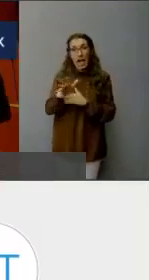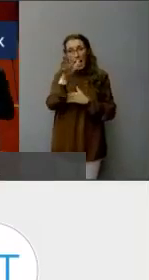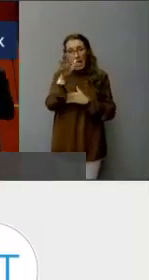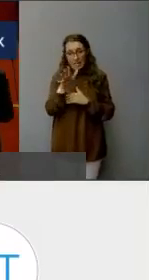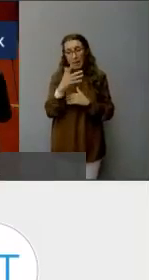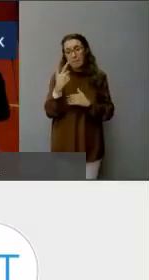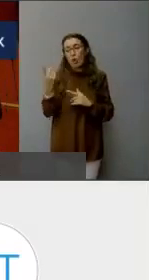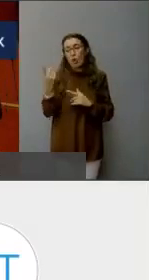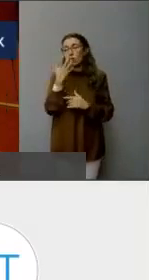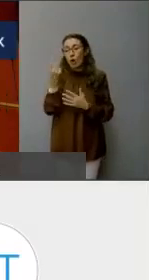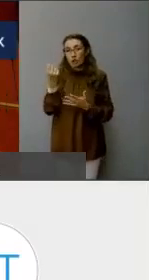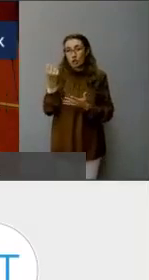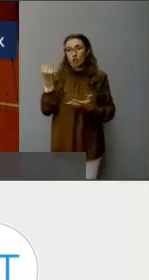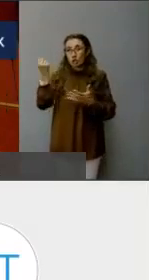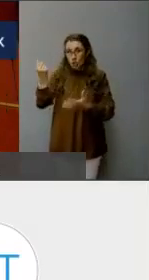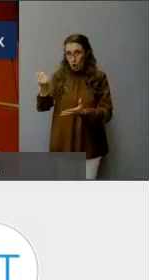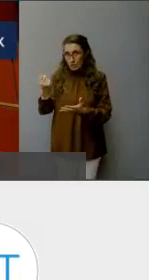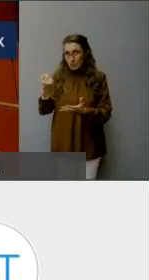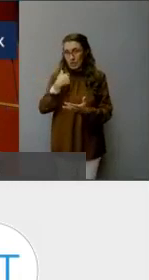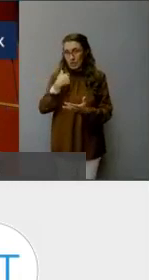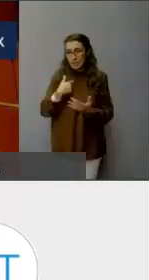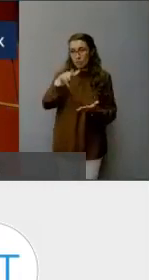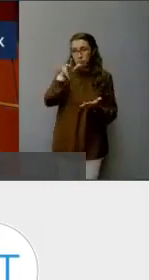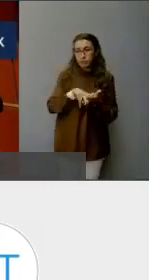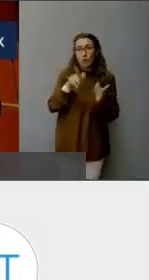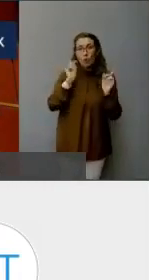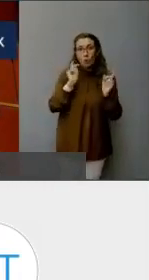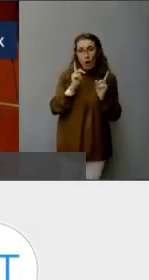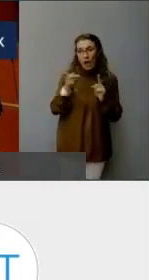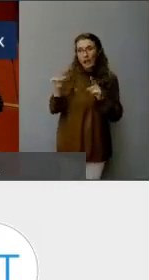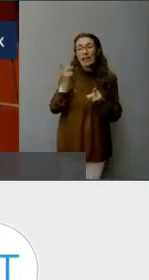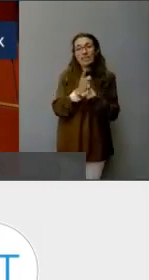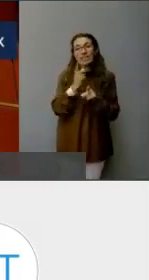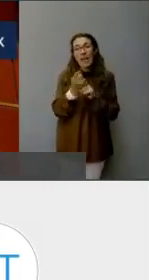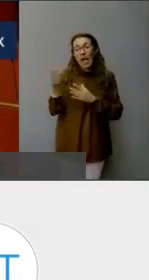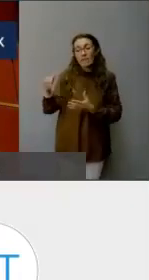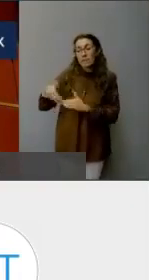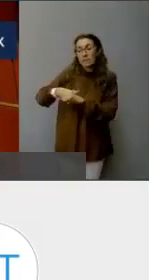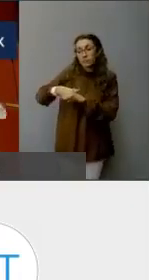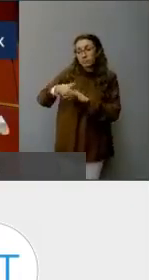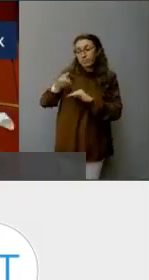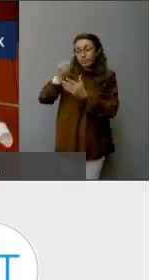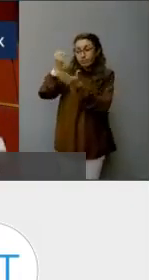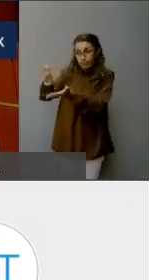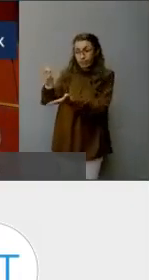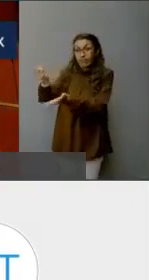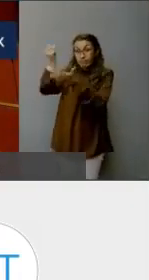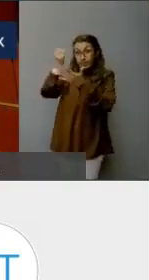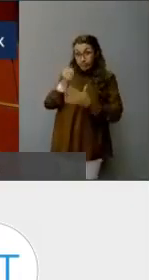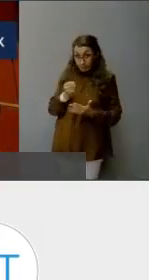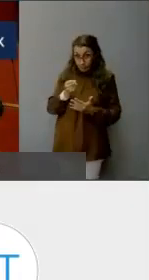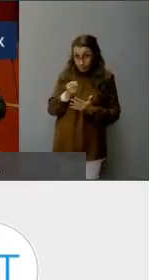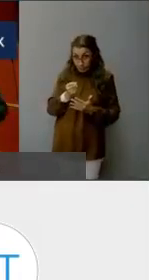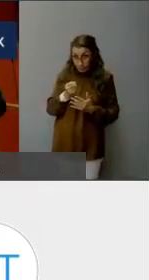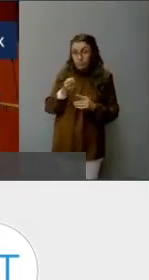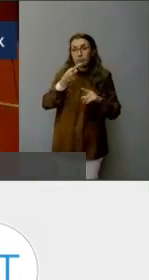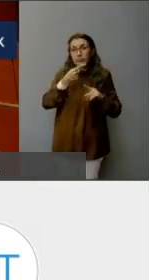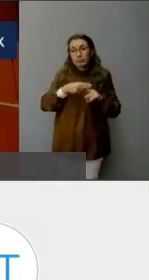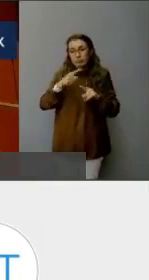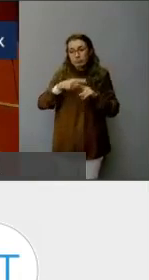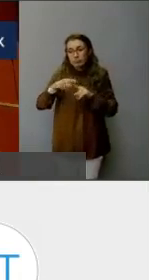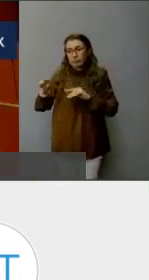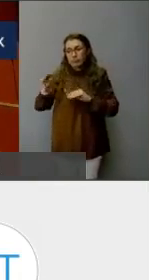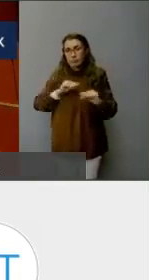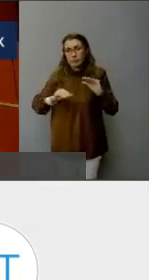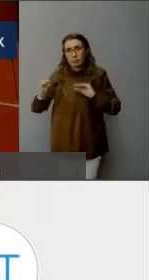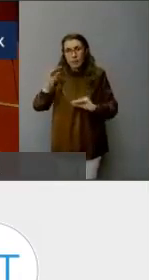cui il comune se vede che questa sia preso l'obbligo di rifare i rivi non li ha fatti è preso l'obbligo di manutenere la strada